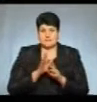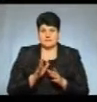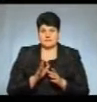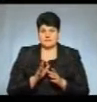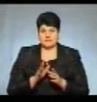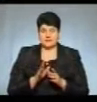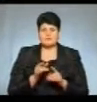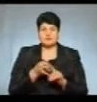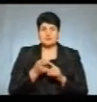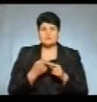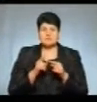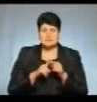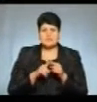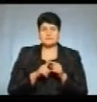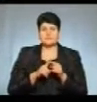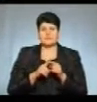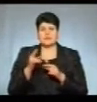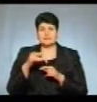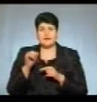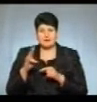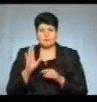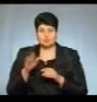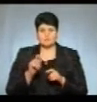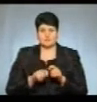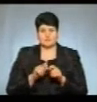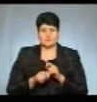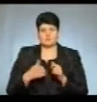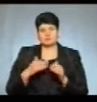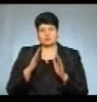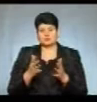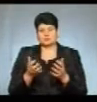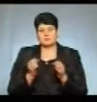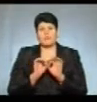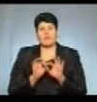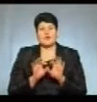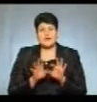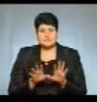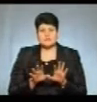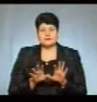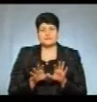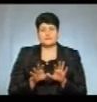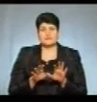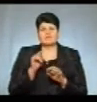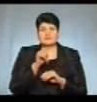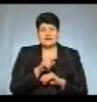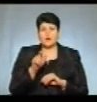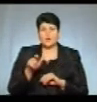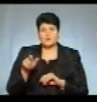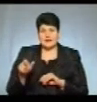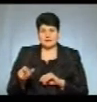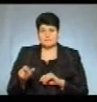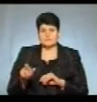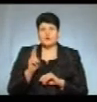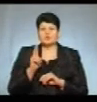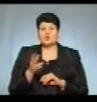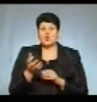І в рамках провадження повноважного ці дані будуть перевірені. Тобто ми будемо отримувати пояснення насамперед в тих людей,